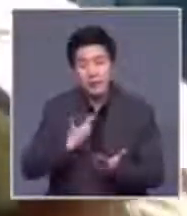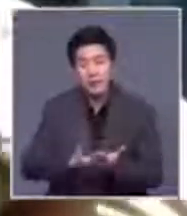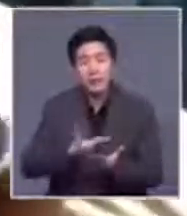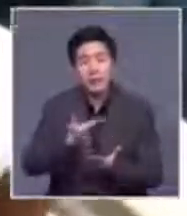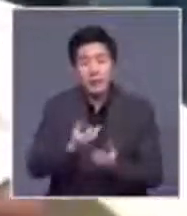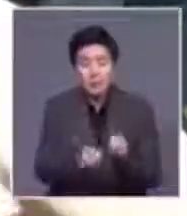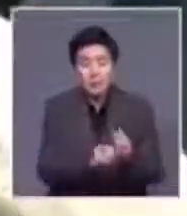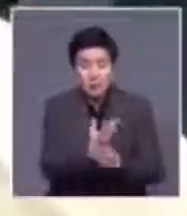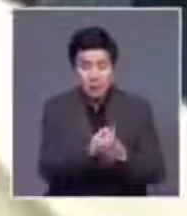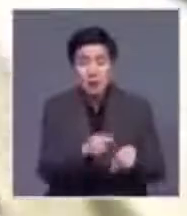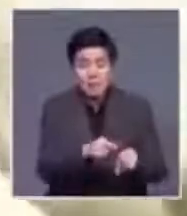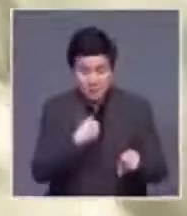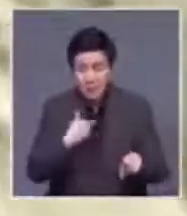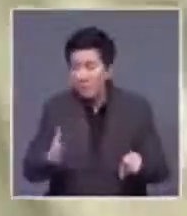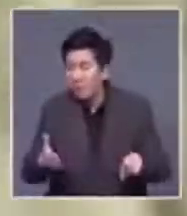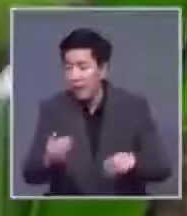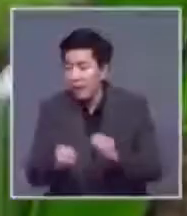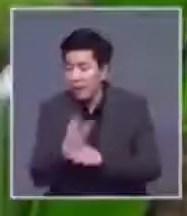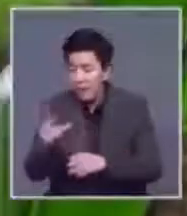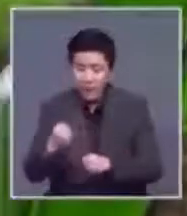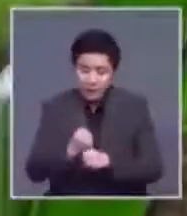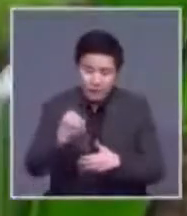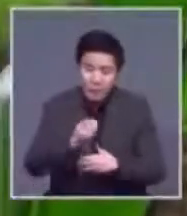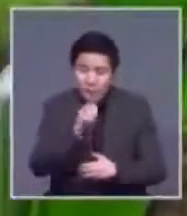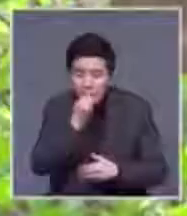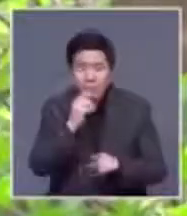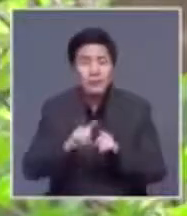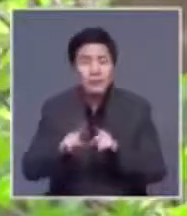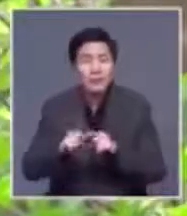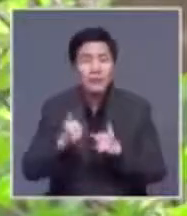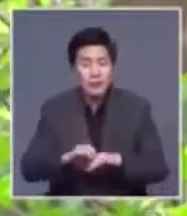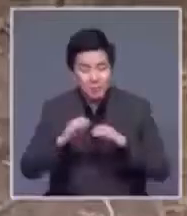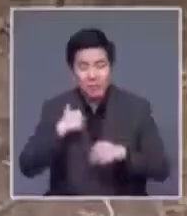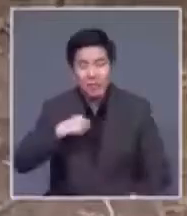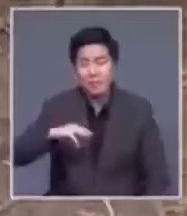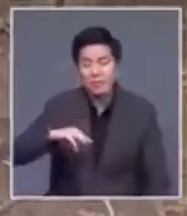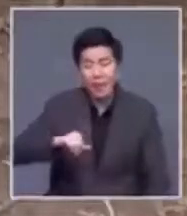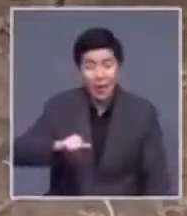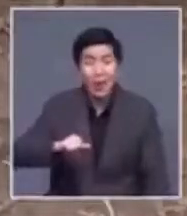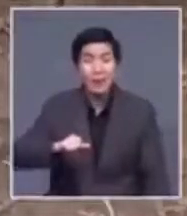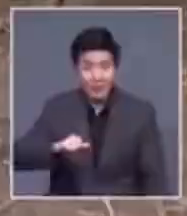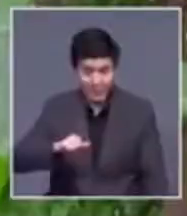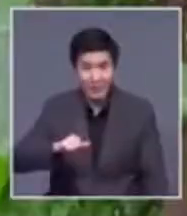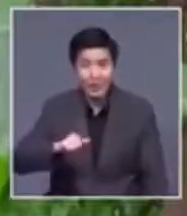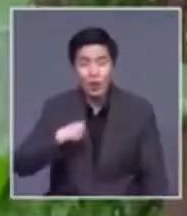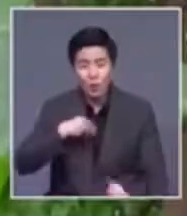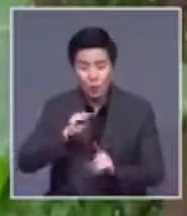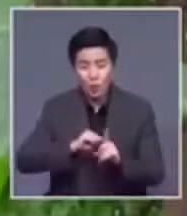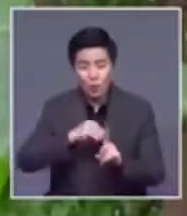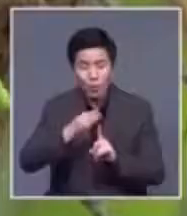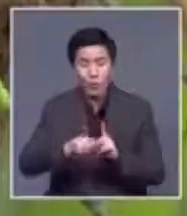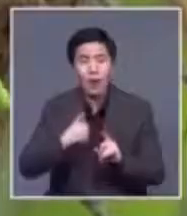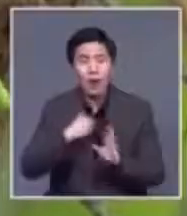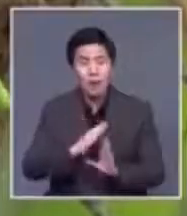ก็มีปลามีอะไรบางทีอาจจะไม่ซื้อก็เป็นผักตามบ้านเนาะก็มีรัฐบาลก็มีมะนาวมีกล้วยเนาะที่ฉันวางไ